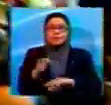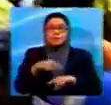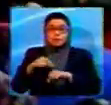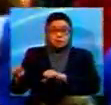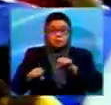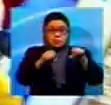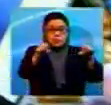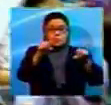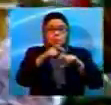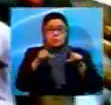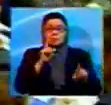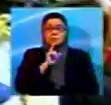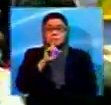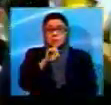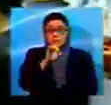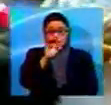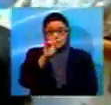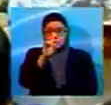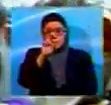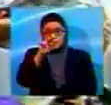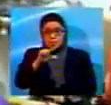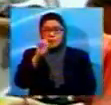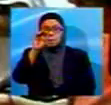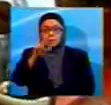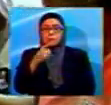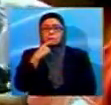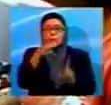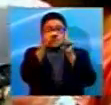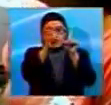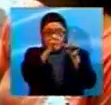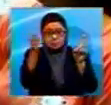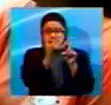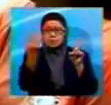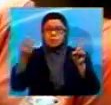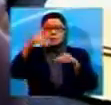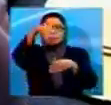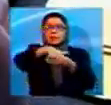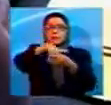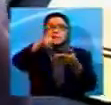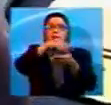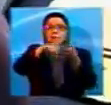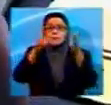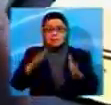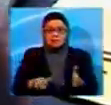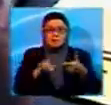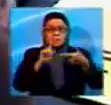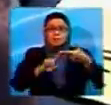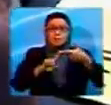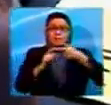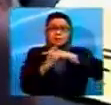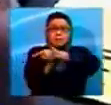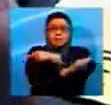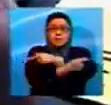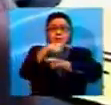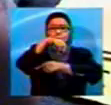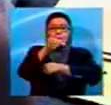mengundi paling ramai dalam Kawasan parlimen Bukit glugo dengan 18,638 pengundi diikuti dengan taman paya